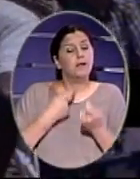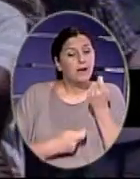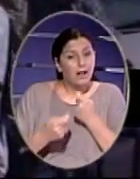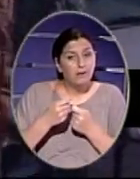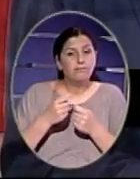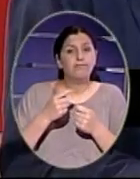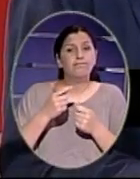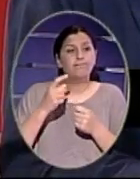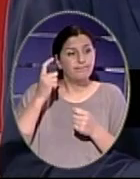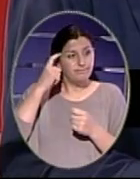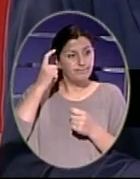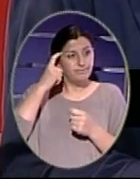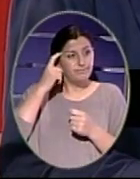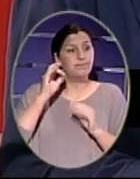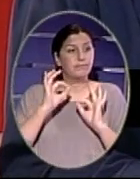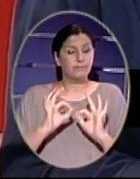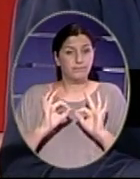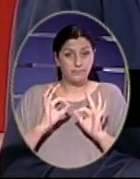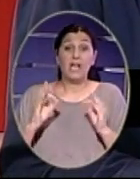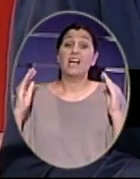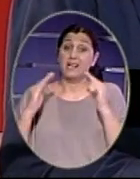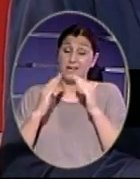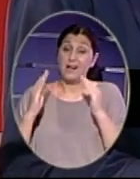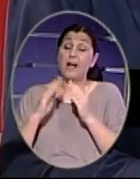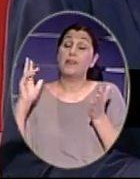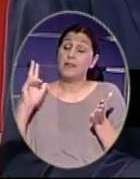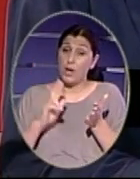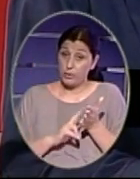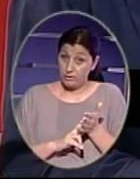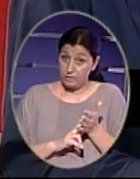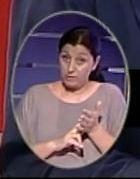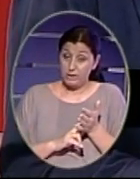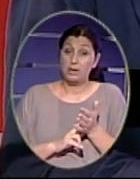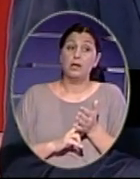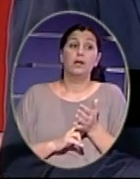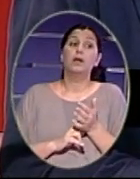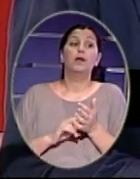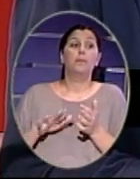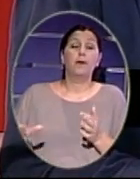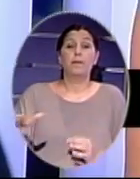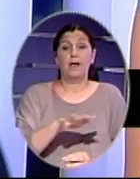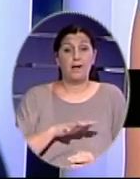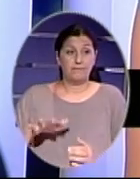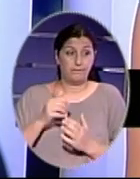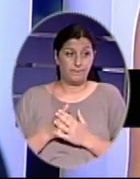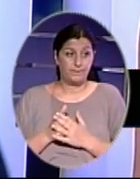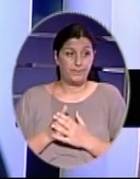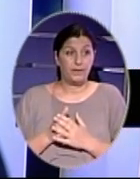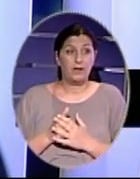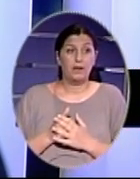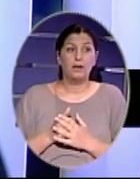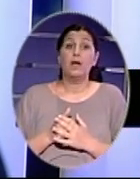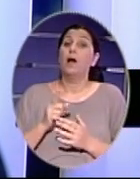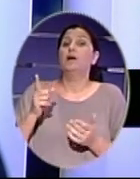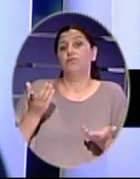את צעדינו ולהתיישב בצורה נכונה בכל המרחב הפתוח. מה שאתה אומר נכון